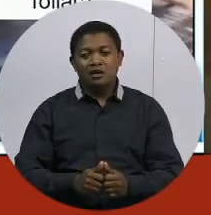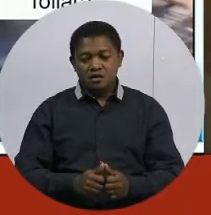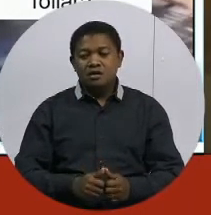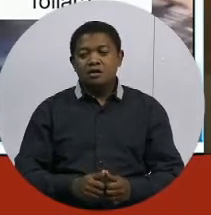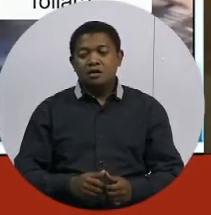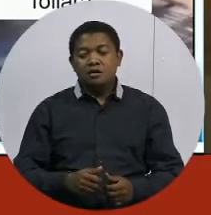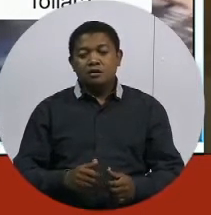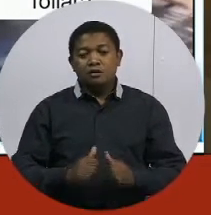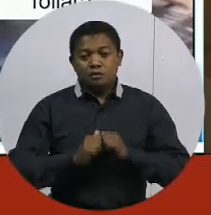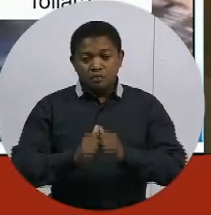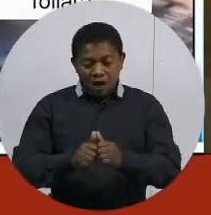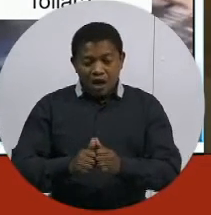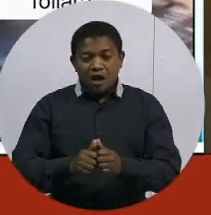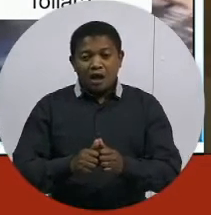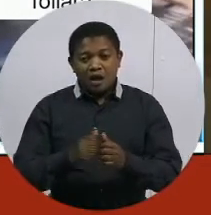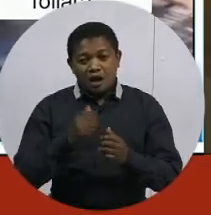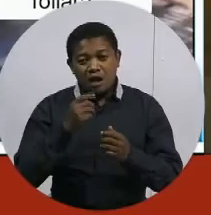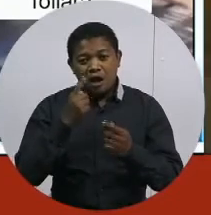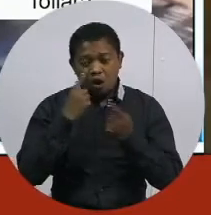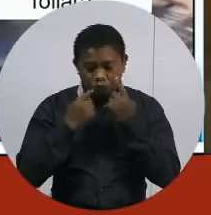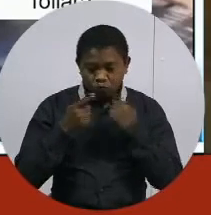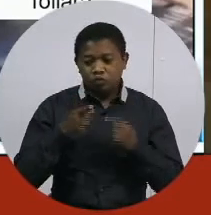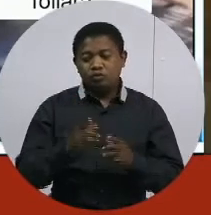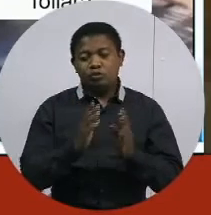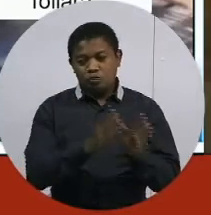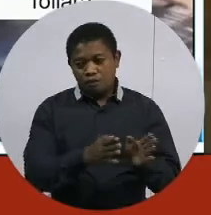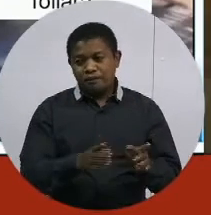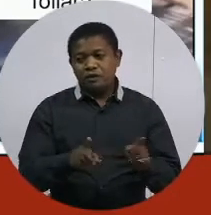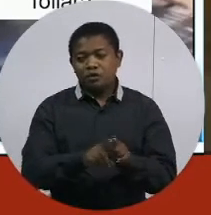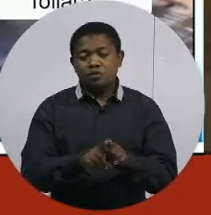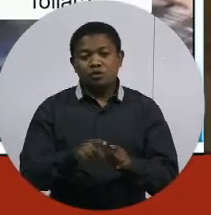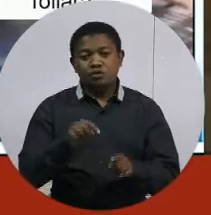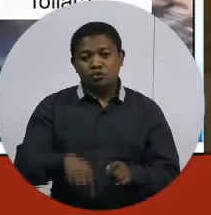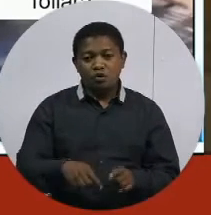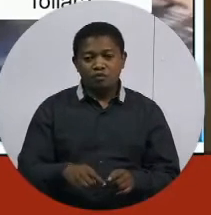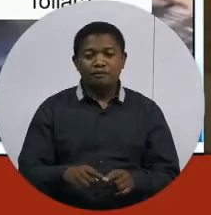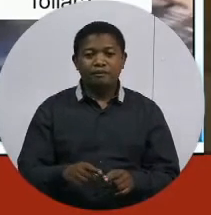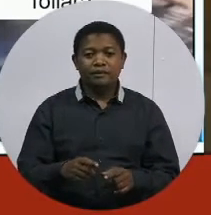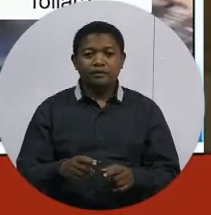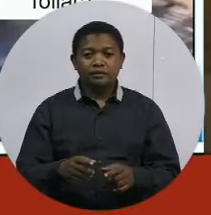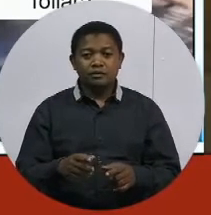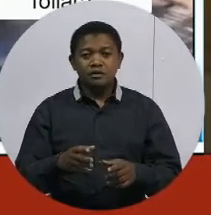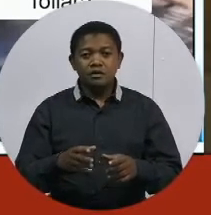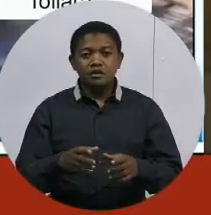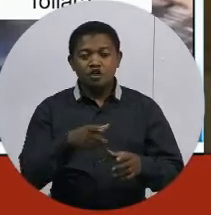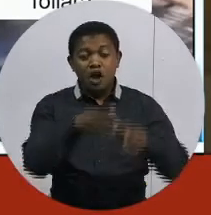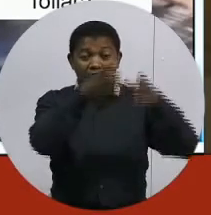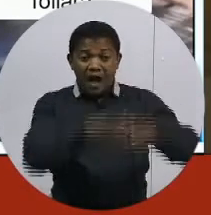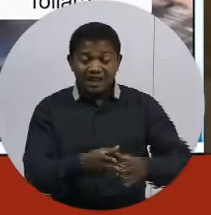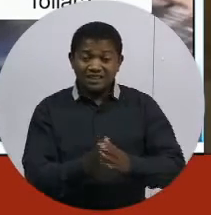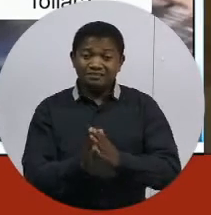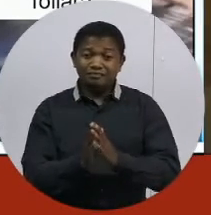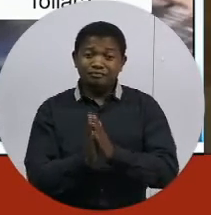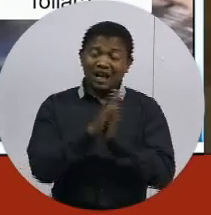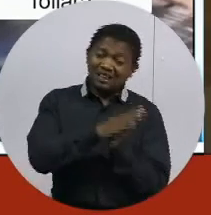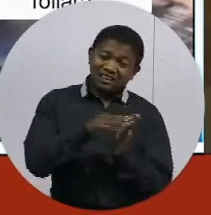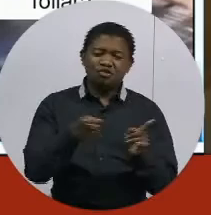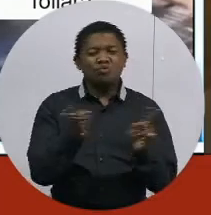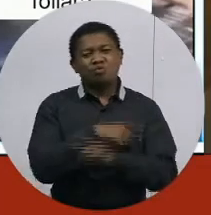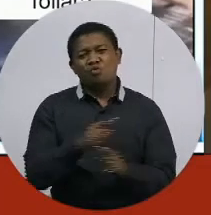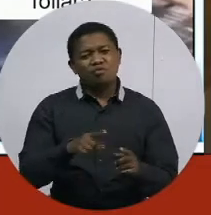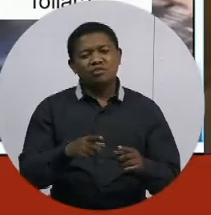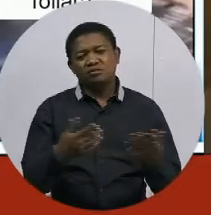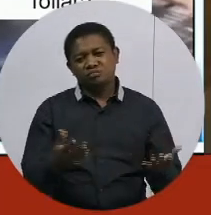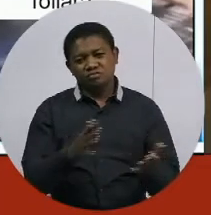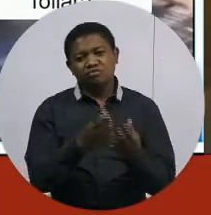nama folaky andry ny ankina torovato nandia fety sy hanao akory fa izay